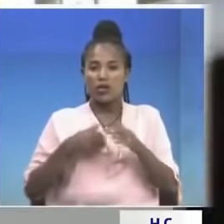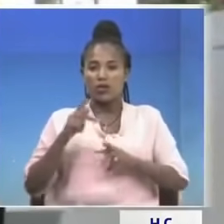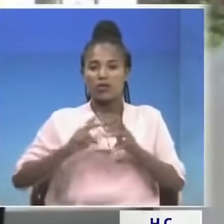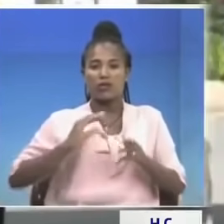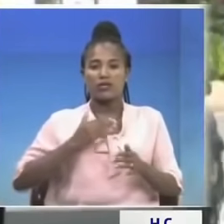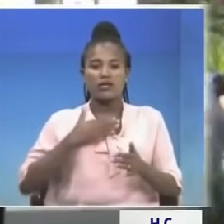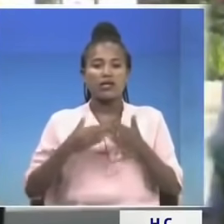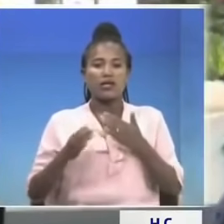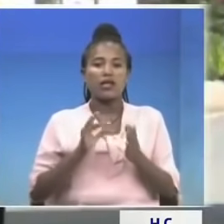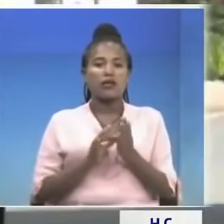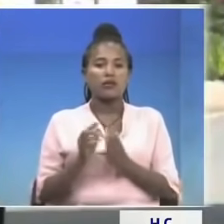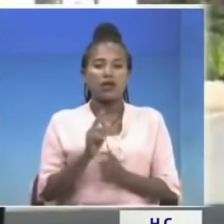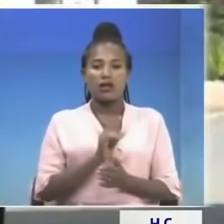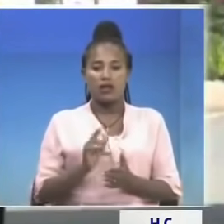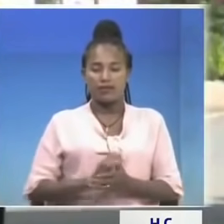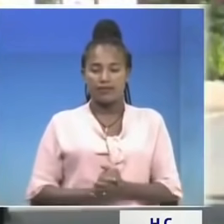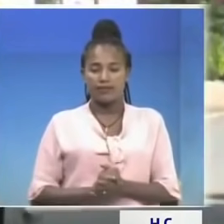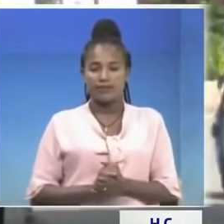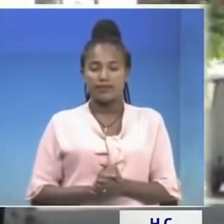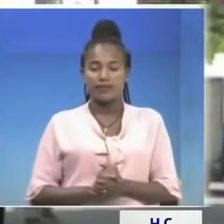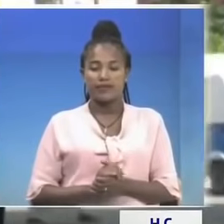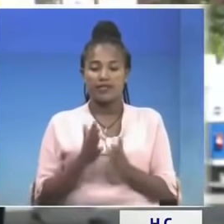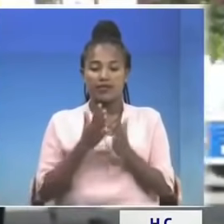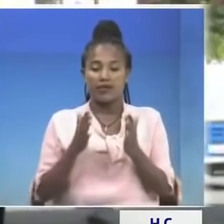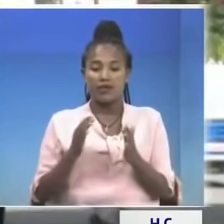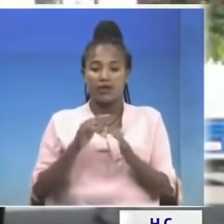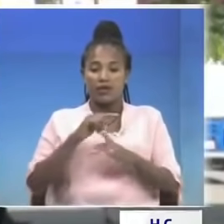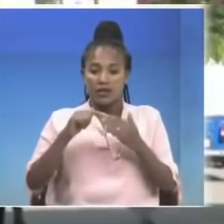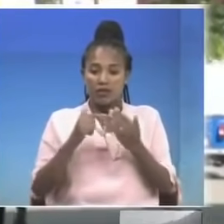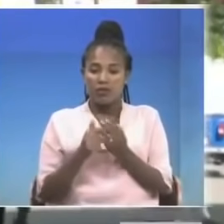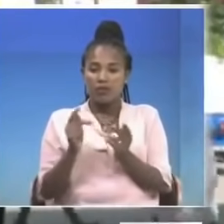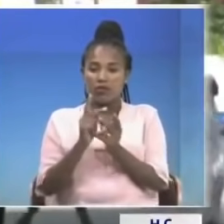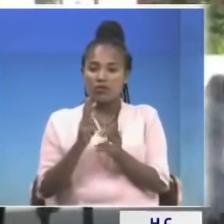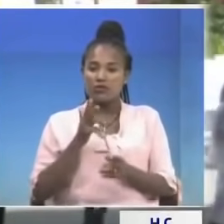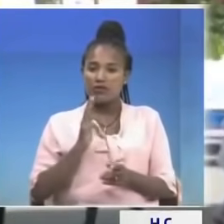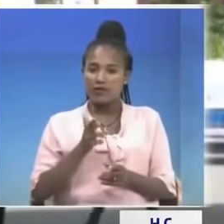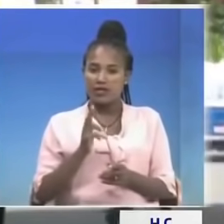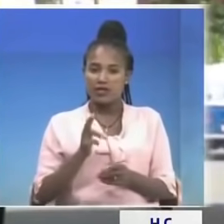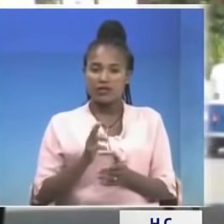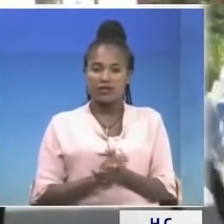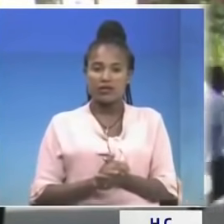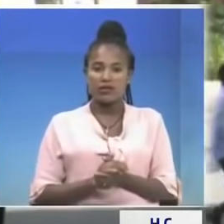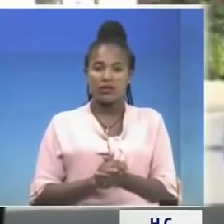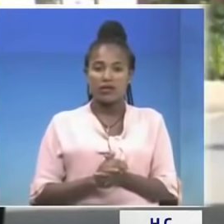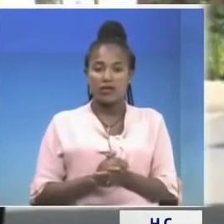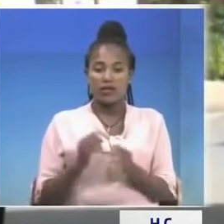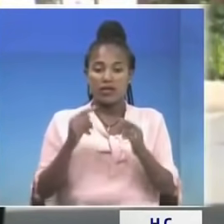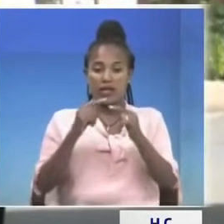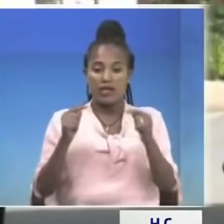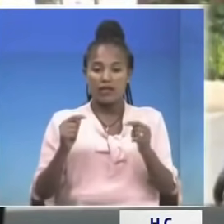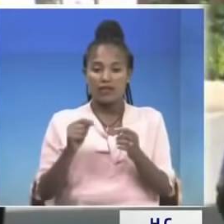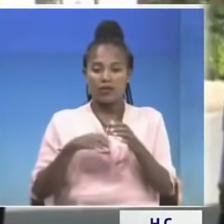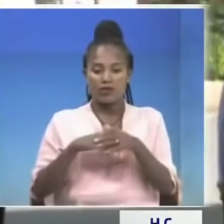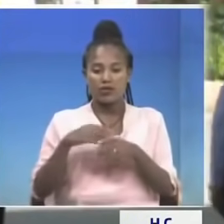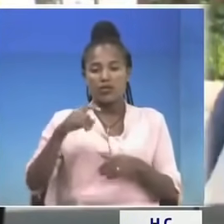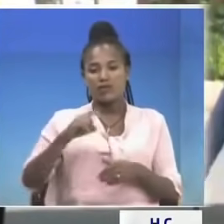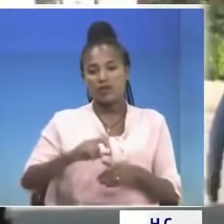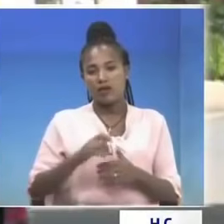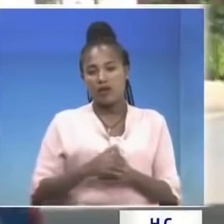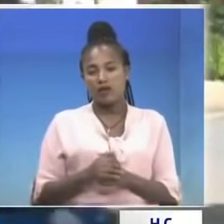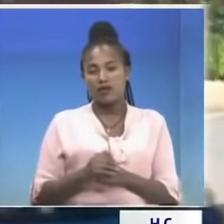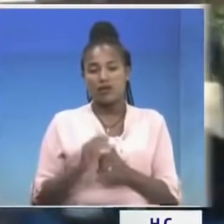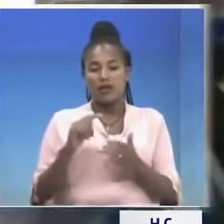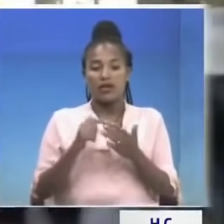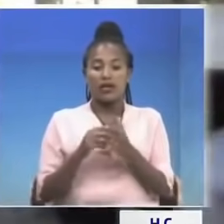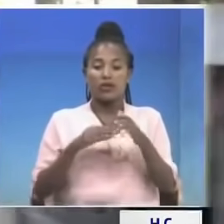ቀላል ቁጥር ያለው ወይም ቀላል ሰፊ ዞን ነው። ስለዚህ እነዚህን ቦታዎች በፍጥነት ከባድ ወይም ወራሪ ኃይል ማስለቀቅ ያስፈልጋል።